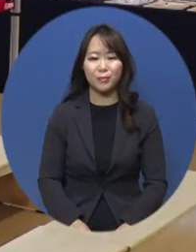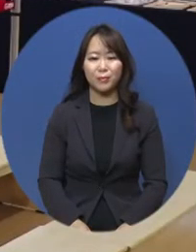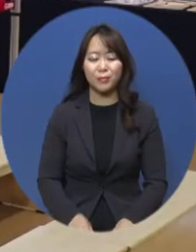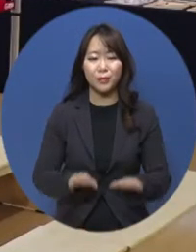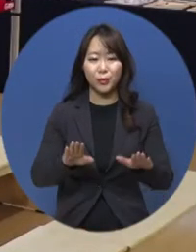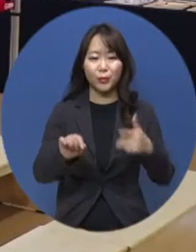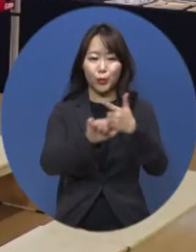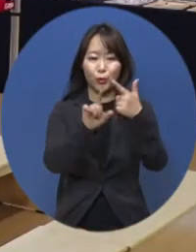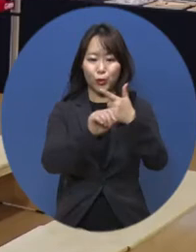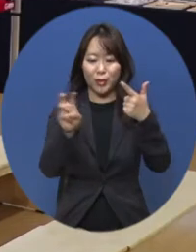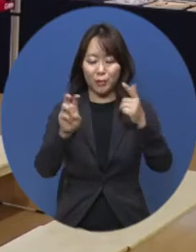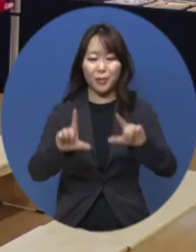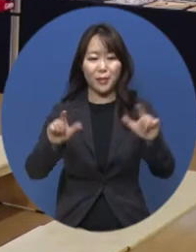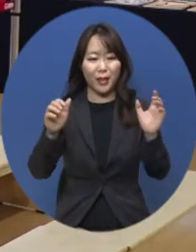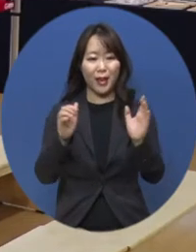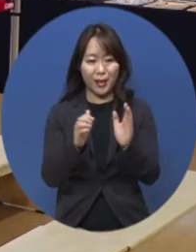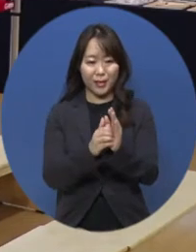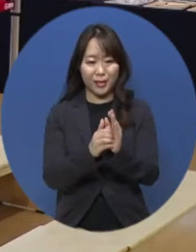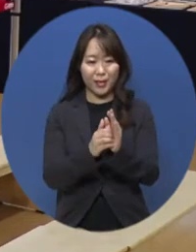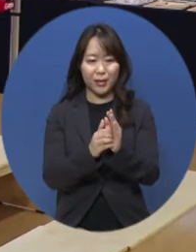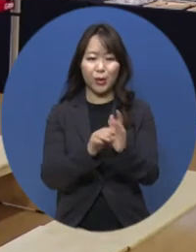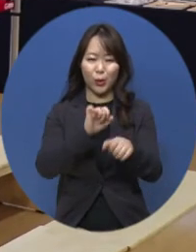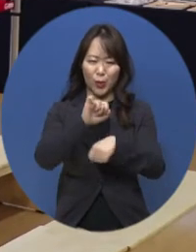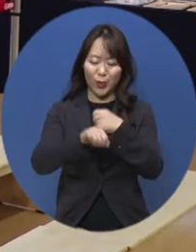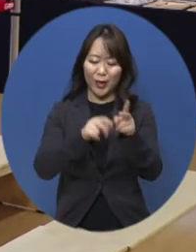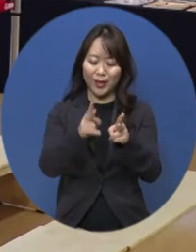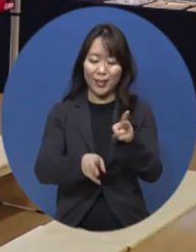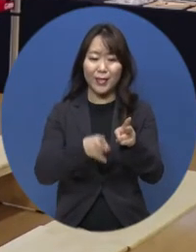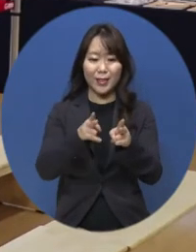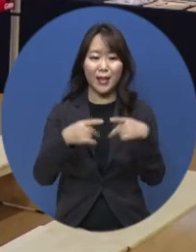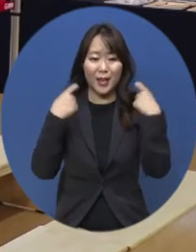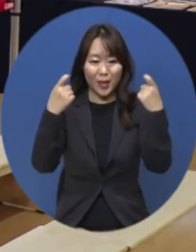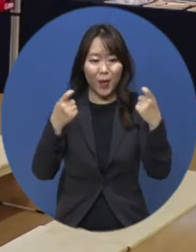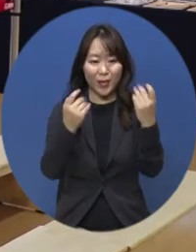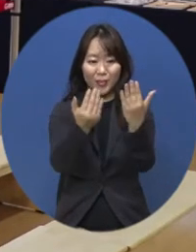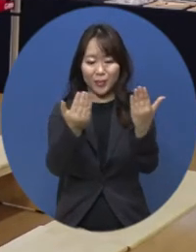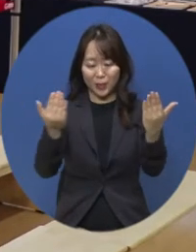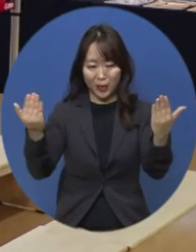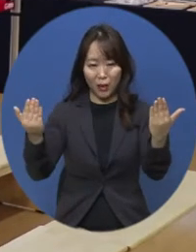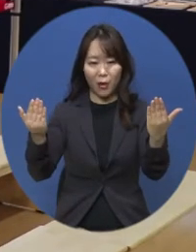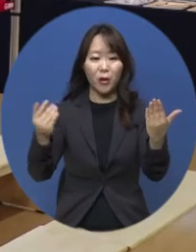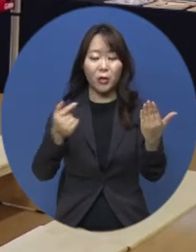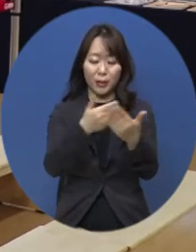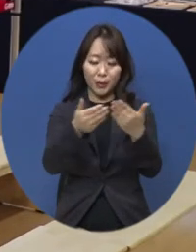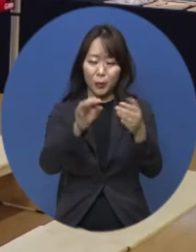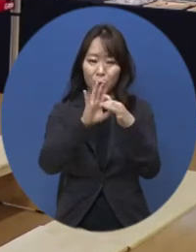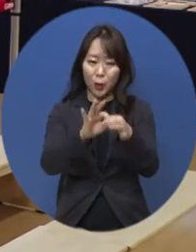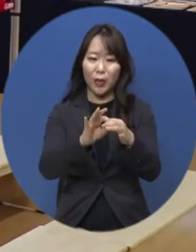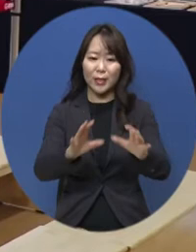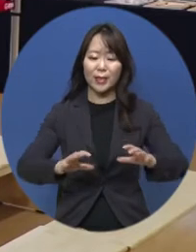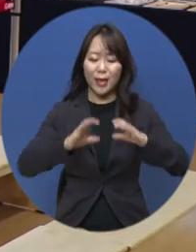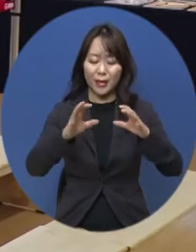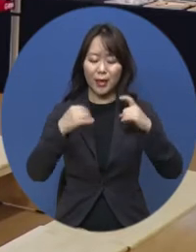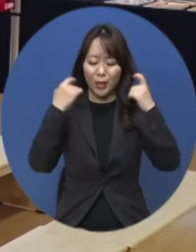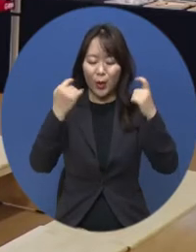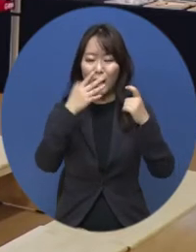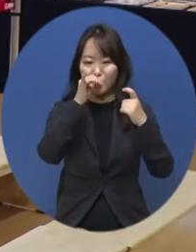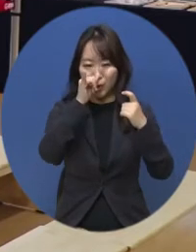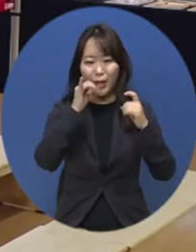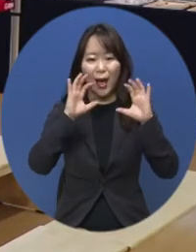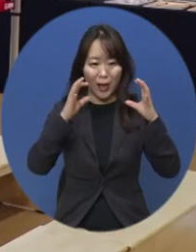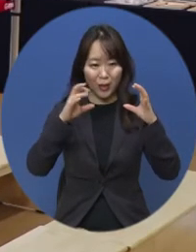오는 6월 30일까지 열리는 동물들의 기차 여행 전시회는 작품을 통해 세상 여행을 떠날